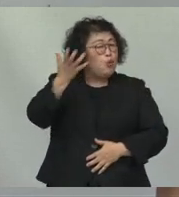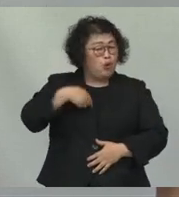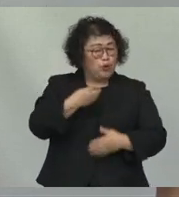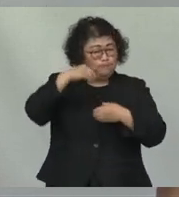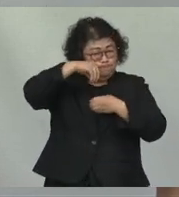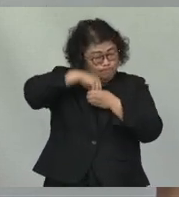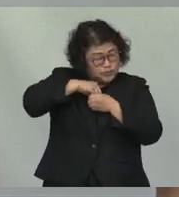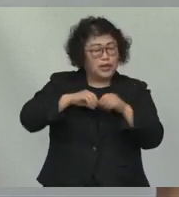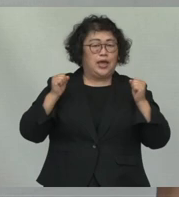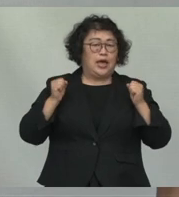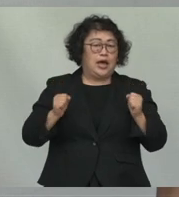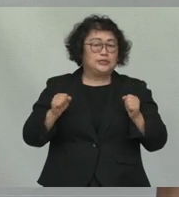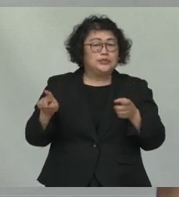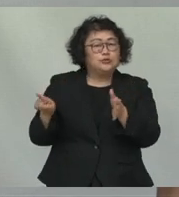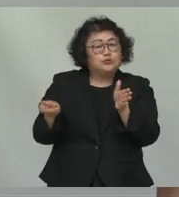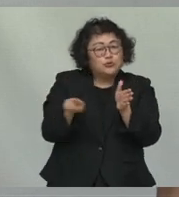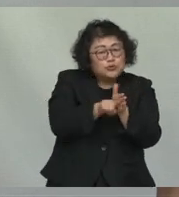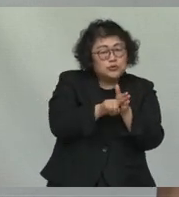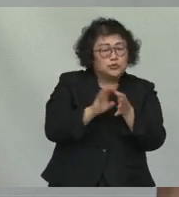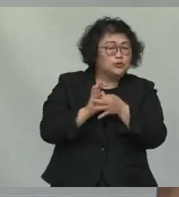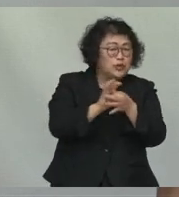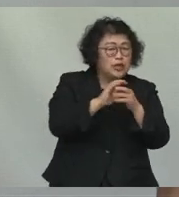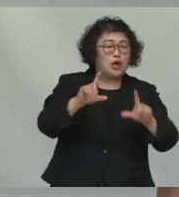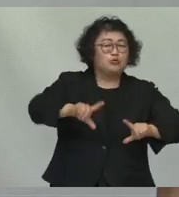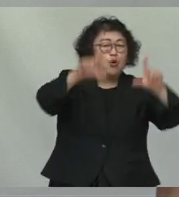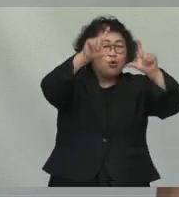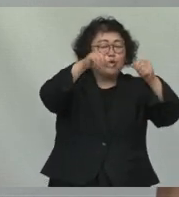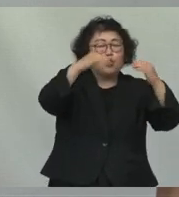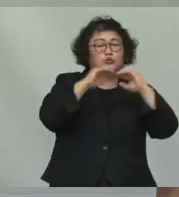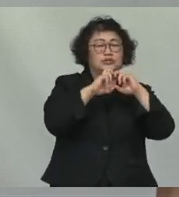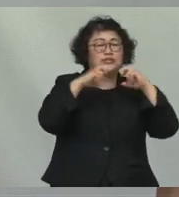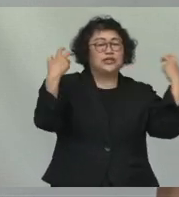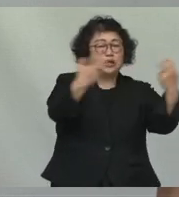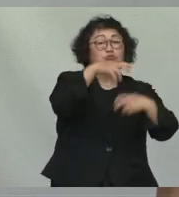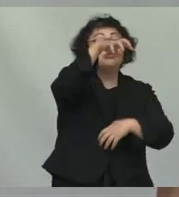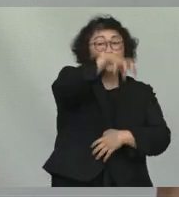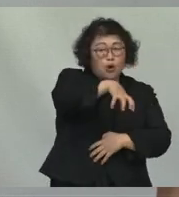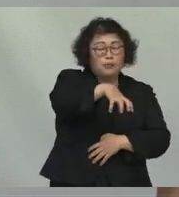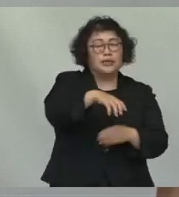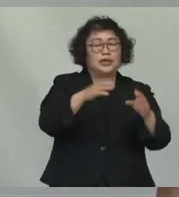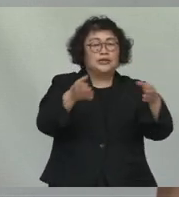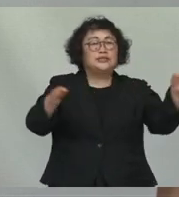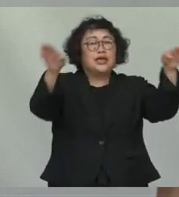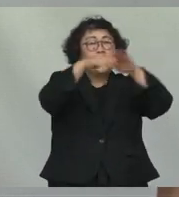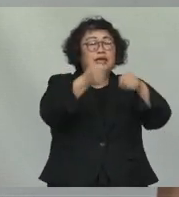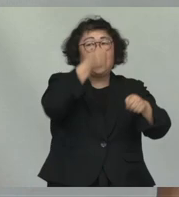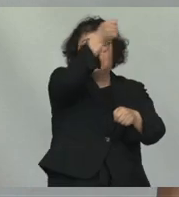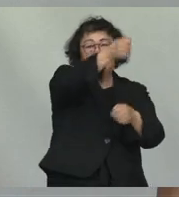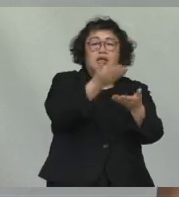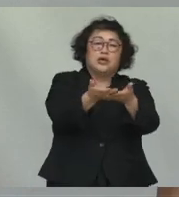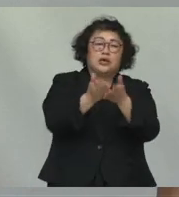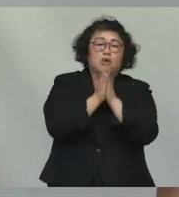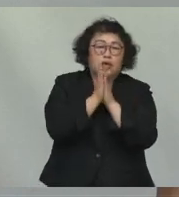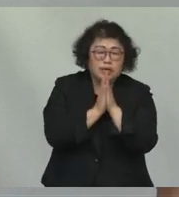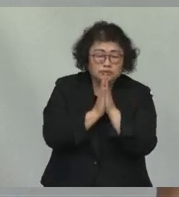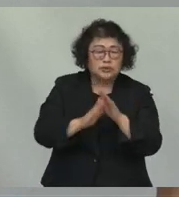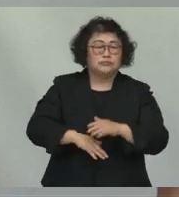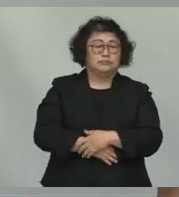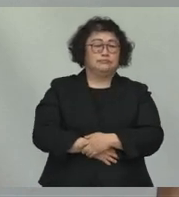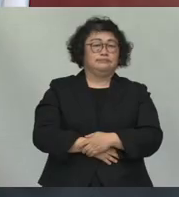に走り続けて東京スタジアムの聖火台に火を灯してください。